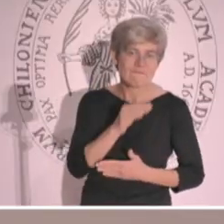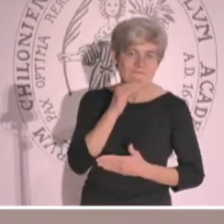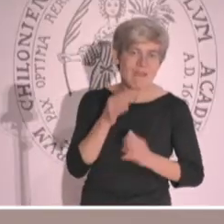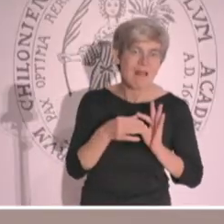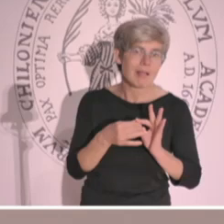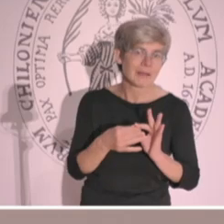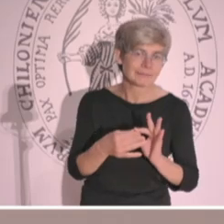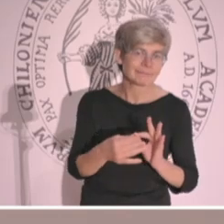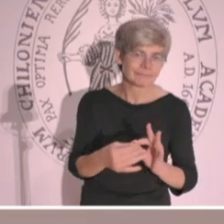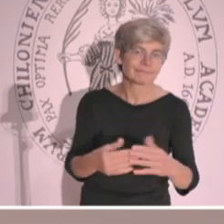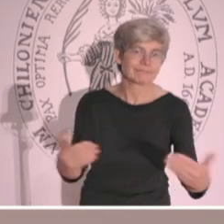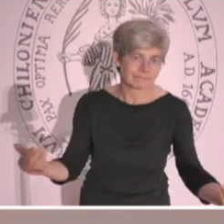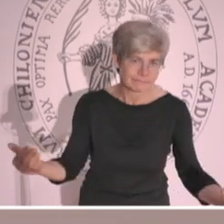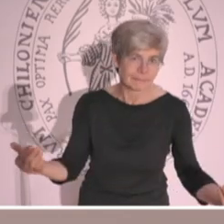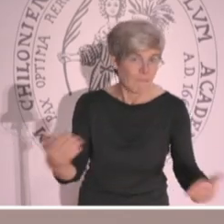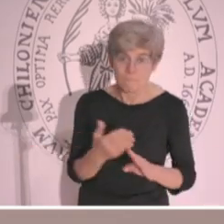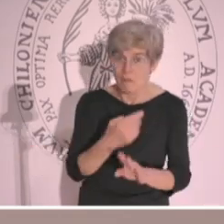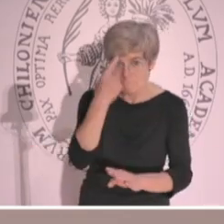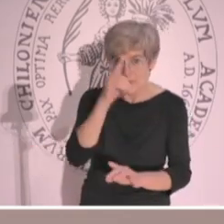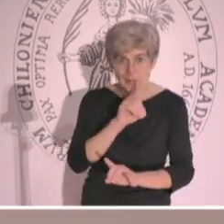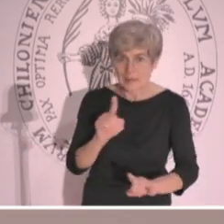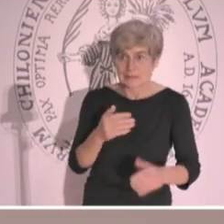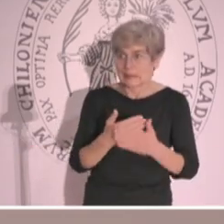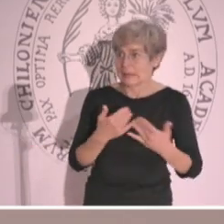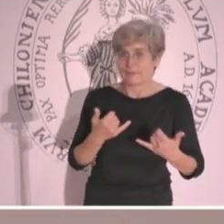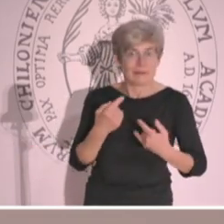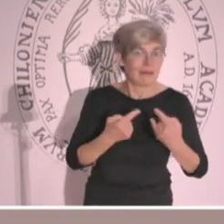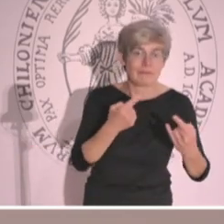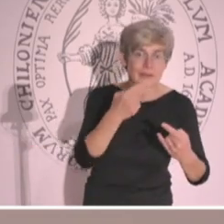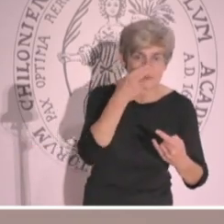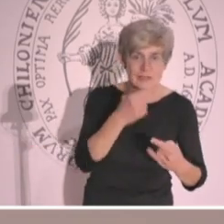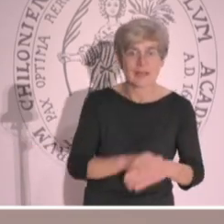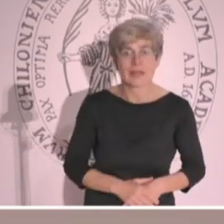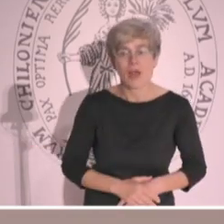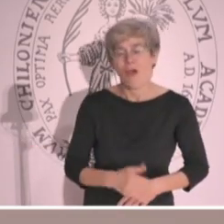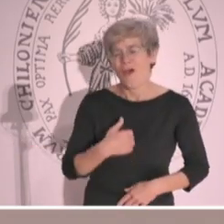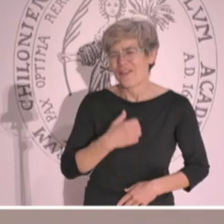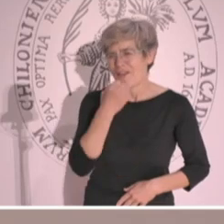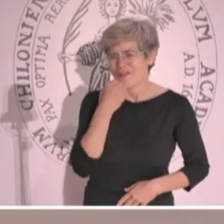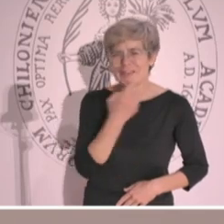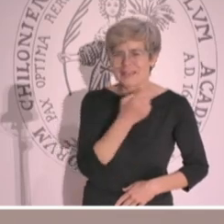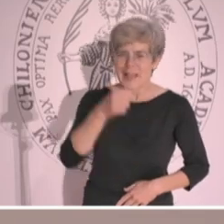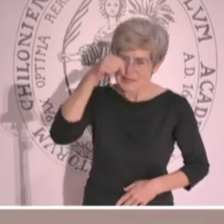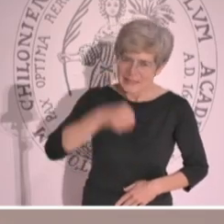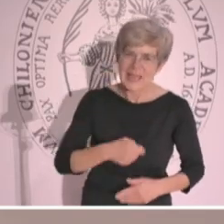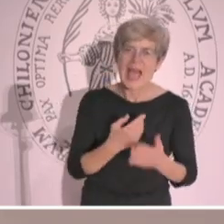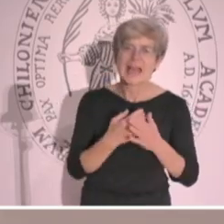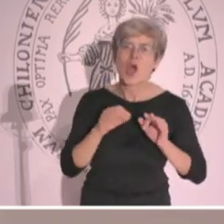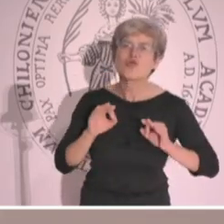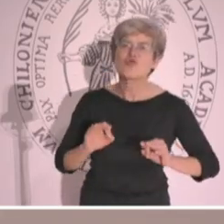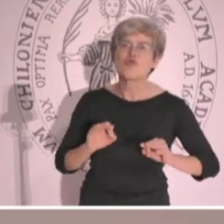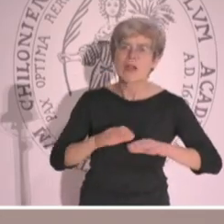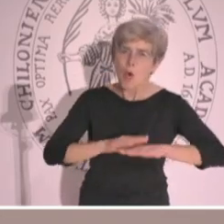Zufälligen, was man natürlich nicht vorweiß, eine ganze Menge ab. Sie werden hier hoffentlich eine solide Ausbildung